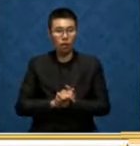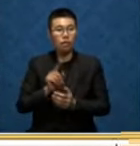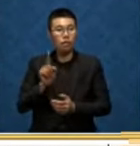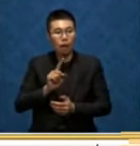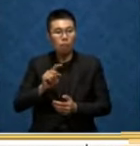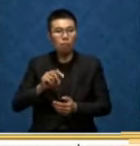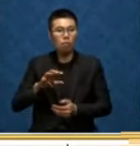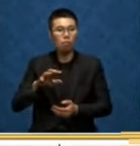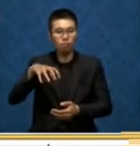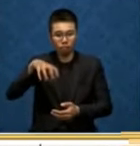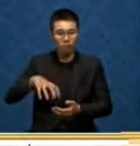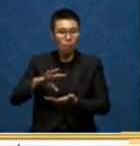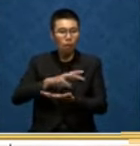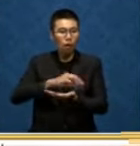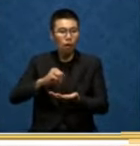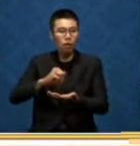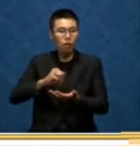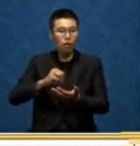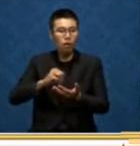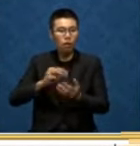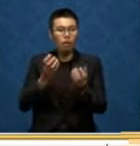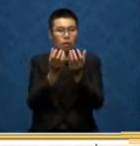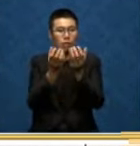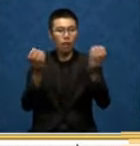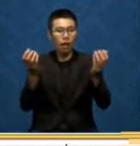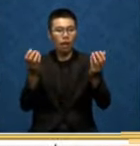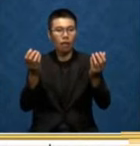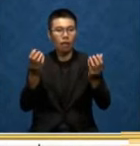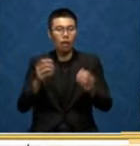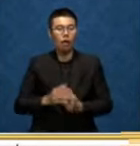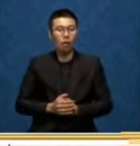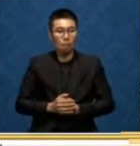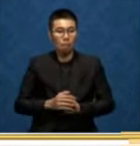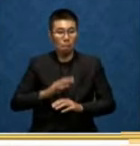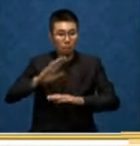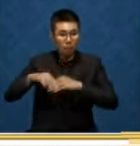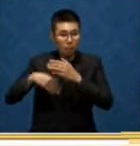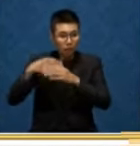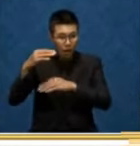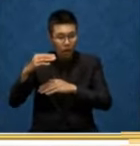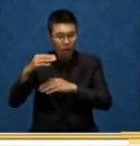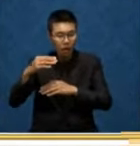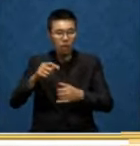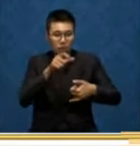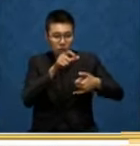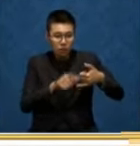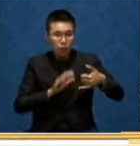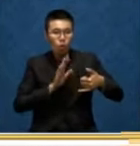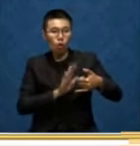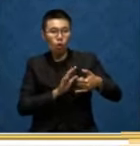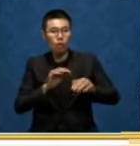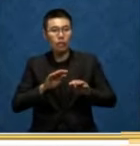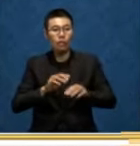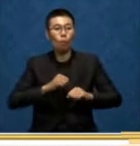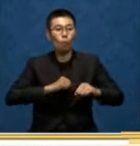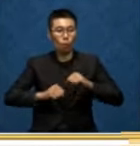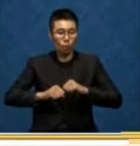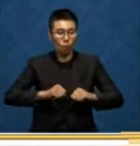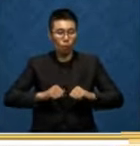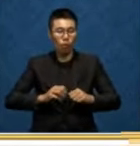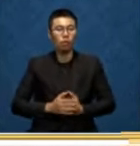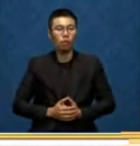สิตจัดเพื่อจะพัฒนาศักยภาพจัดโดยมูลนิธินี้ล่ะค่ะเพราะฉะนั้นพ